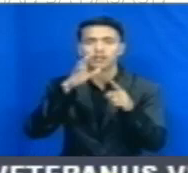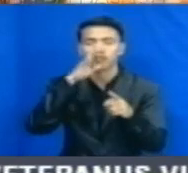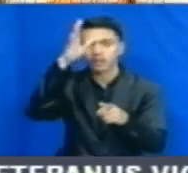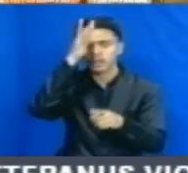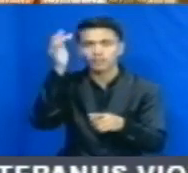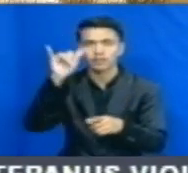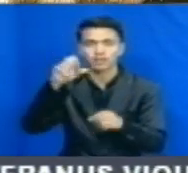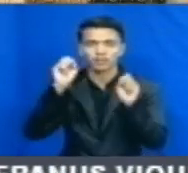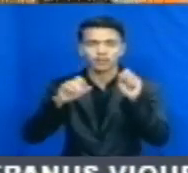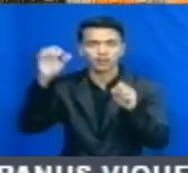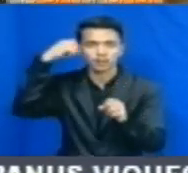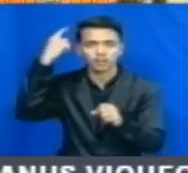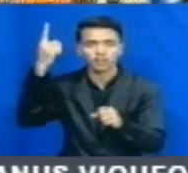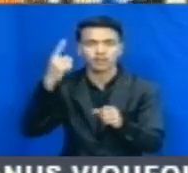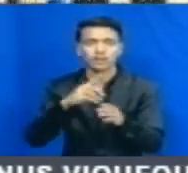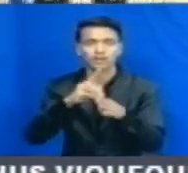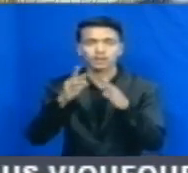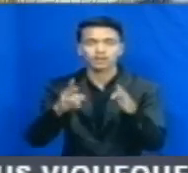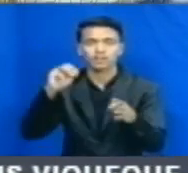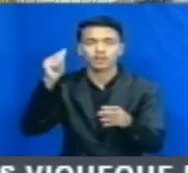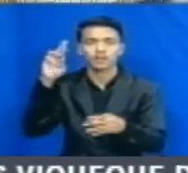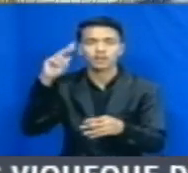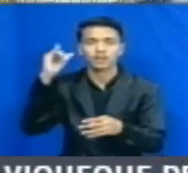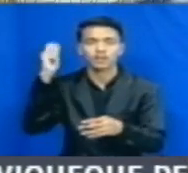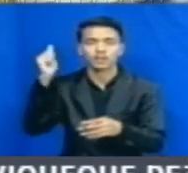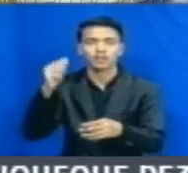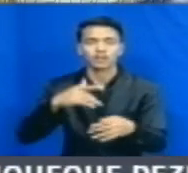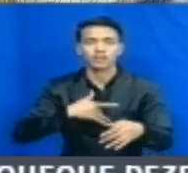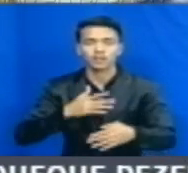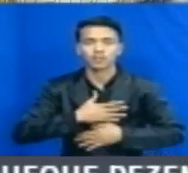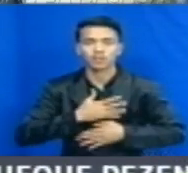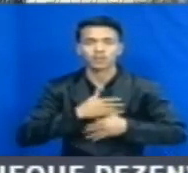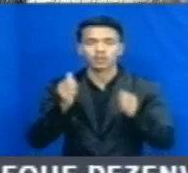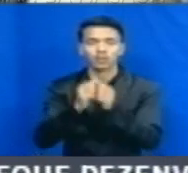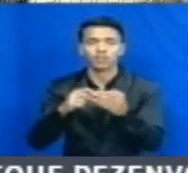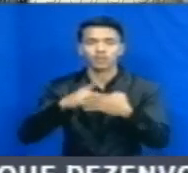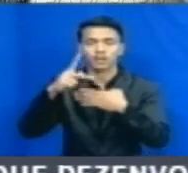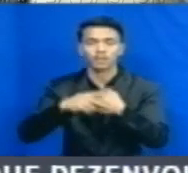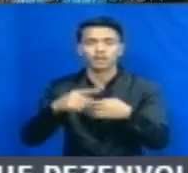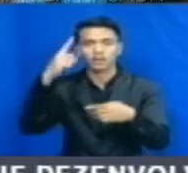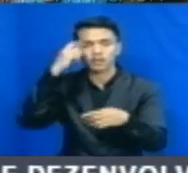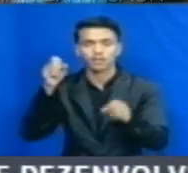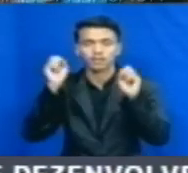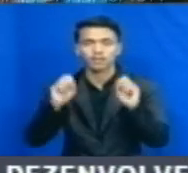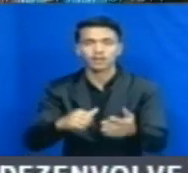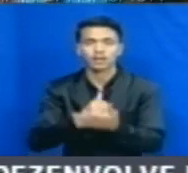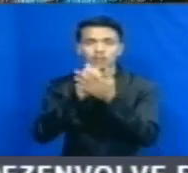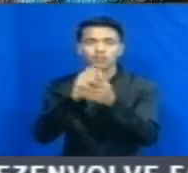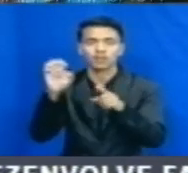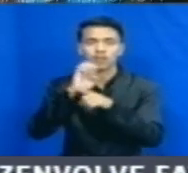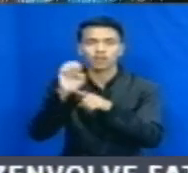kumprene. Residente Suku Metagou, Martina Freitas da Silva, sente contente ho programa refere, tamba bele tulun economia familia vulnerável